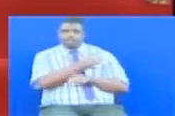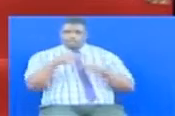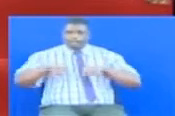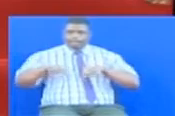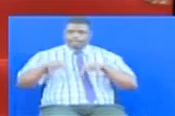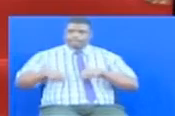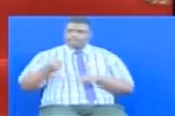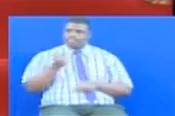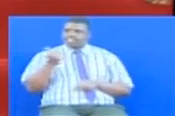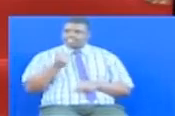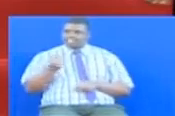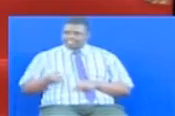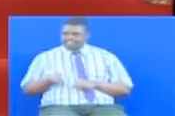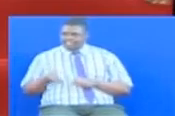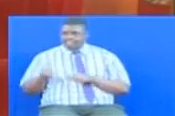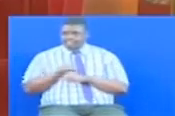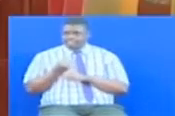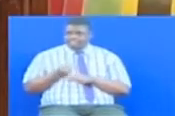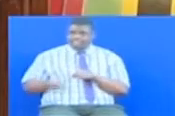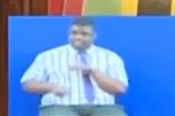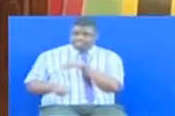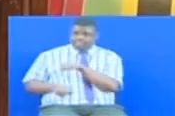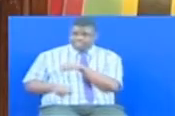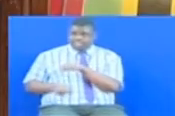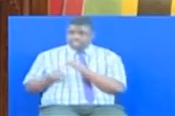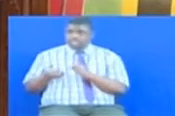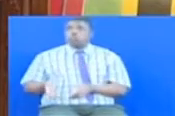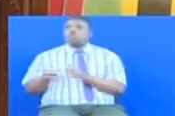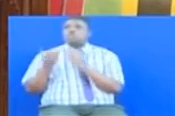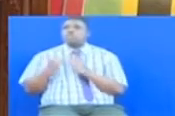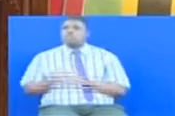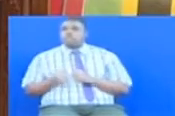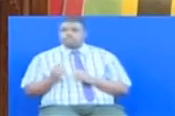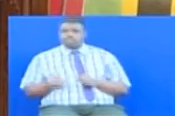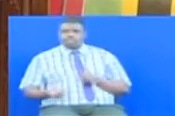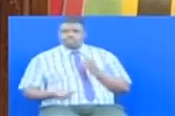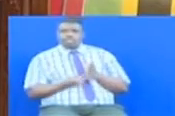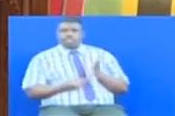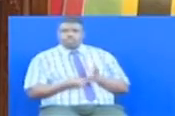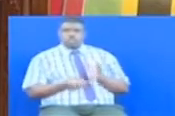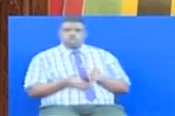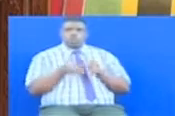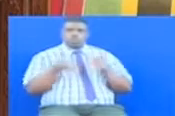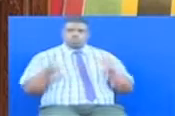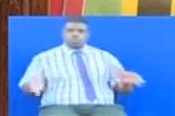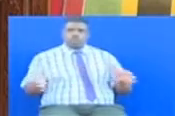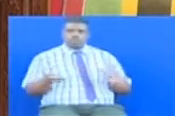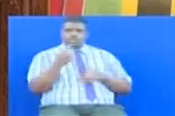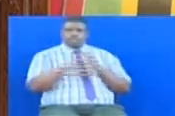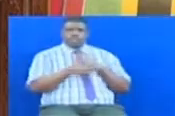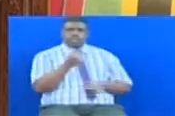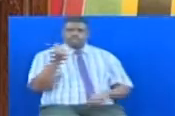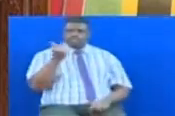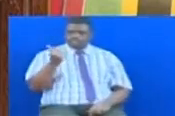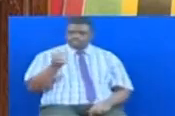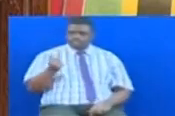Na alifanya hivyo ili iwezekane, tuliwekwa teknolojia kubwa ndani ya Tanzania. Operations za moyo ambazo